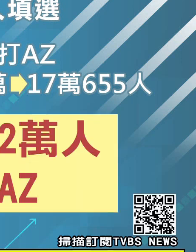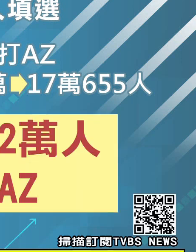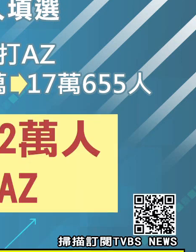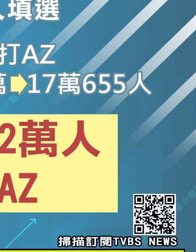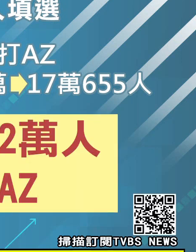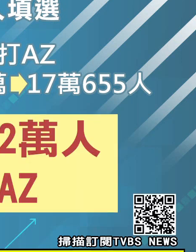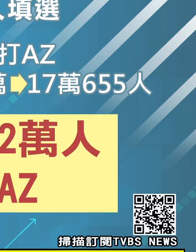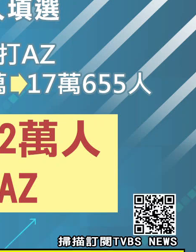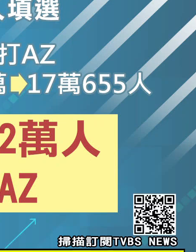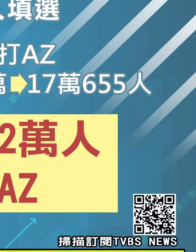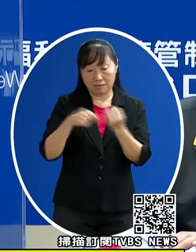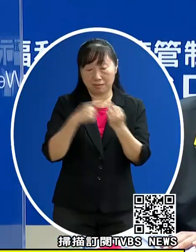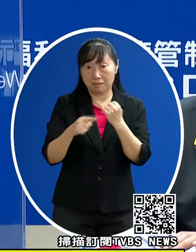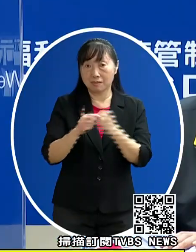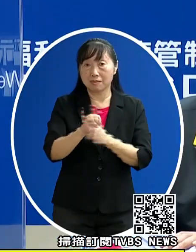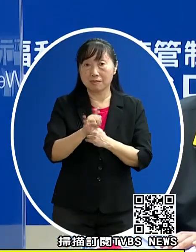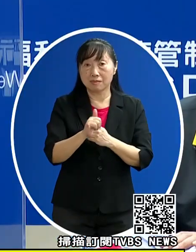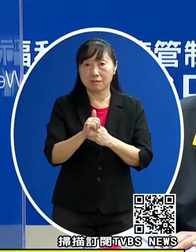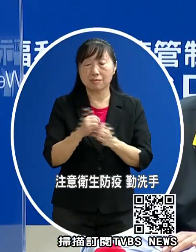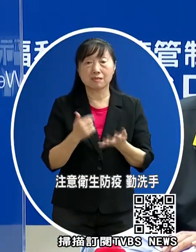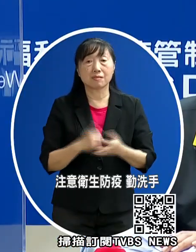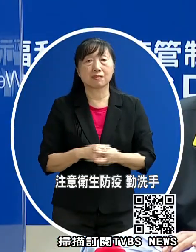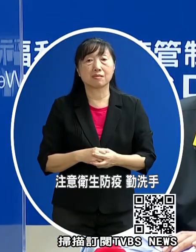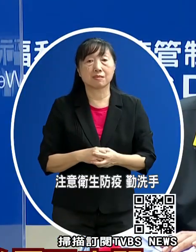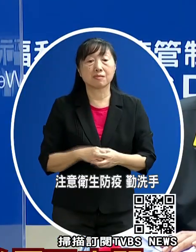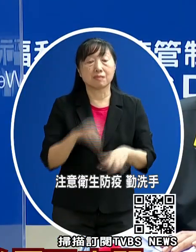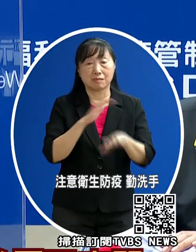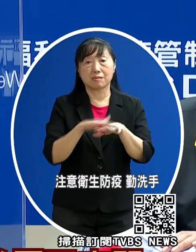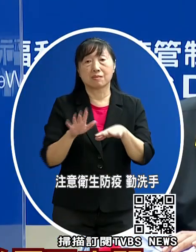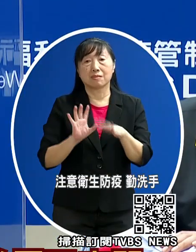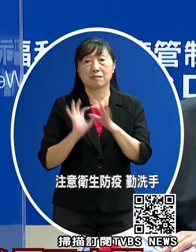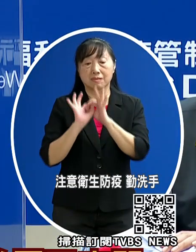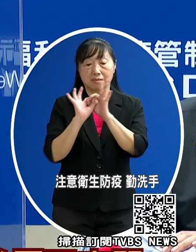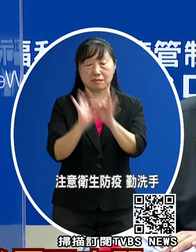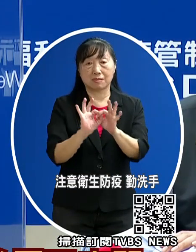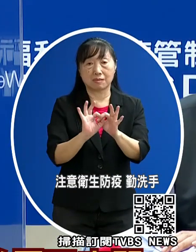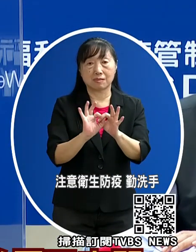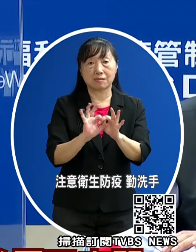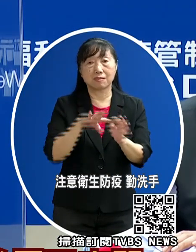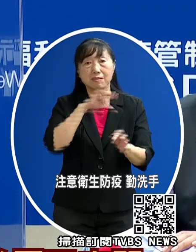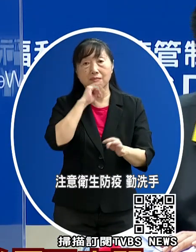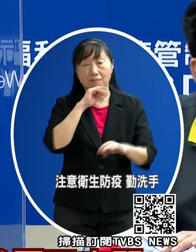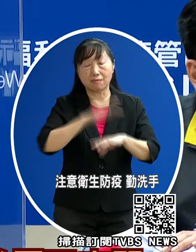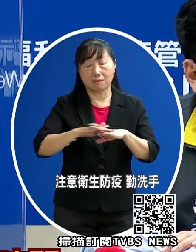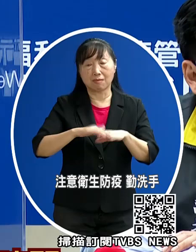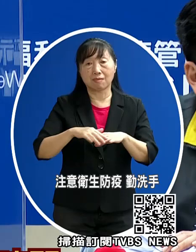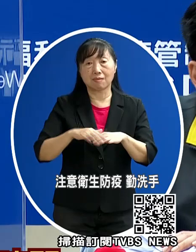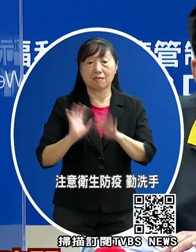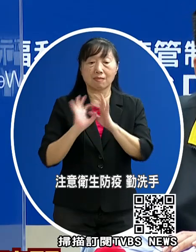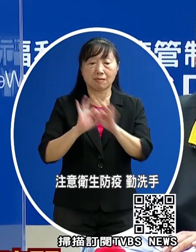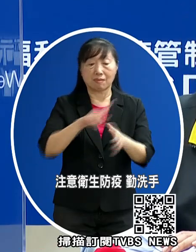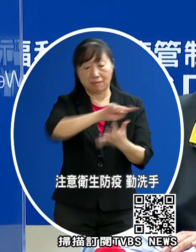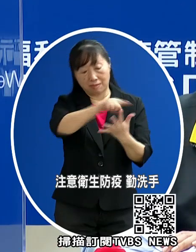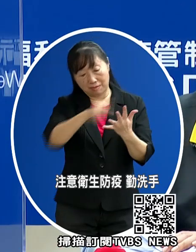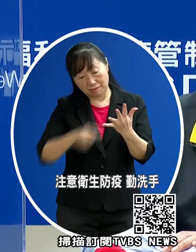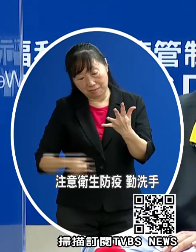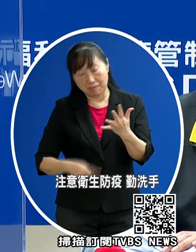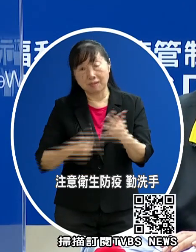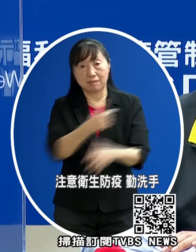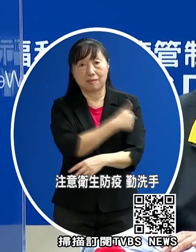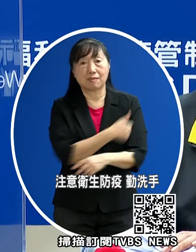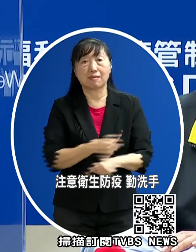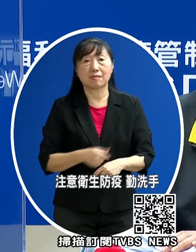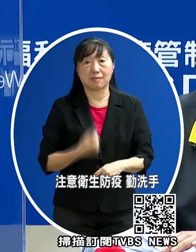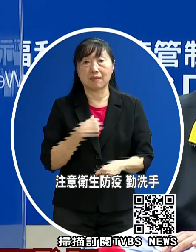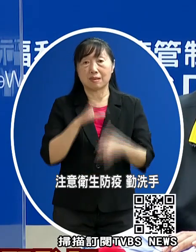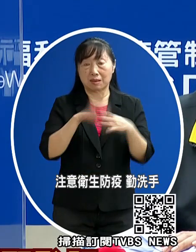收到预约接种通知。 那我们的数量够，我们就继续往下面的年龄层再来开，所以我们在很快的时间就会开